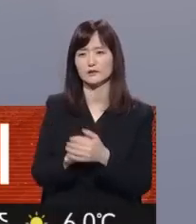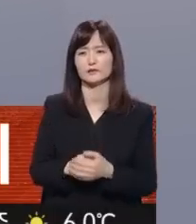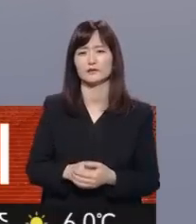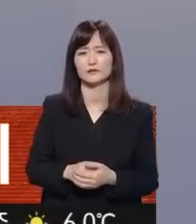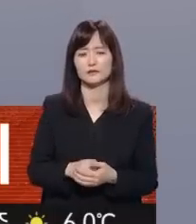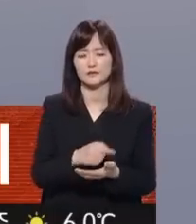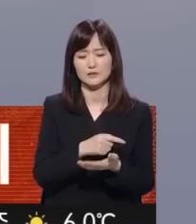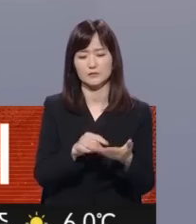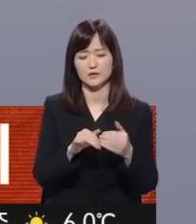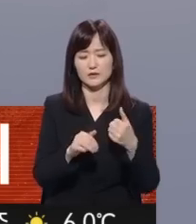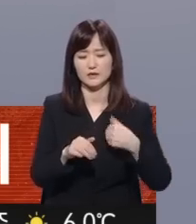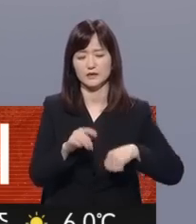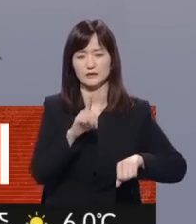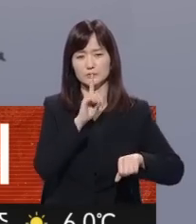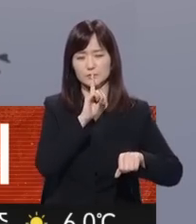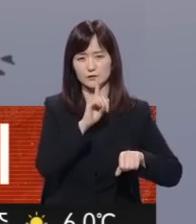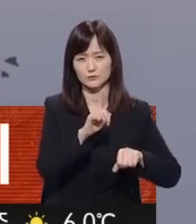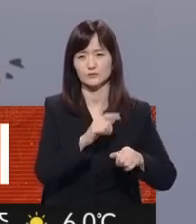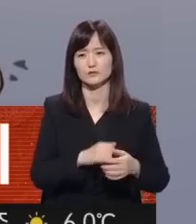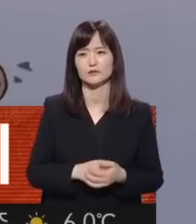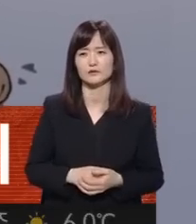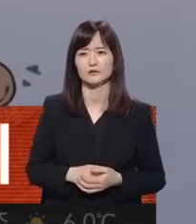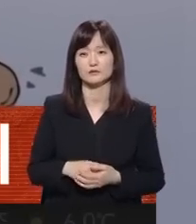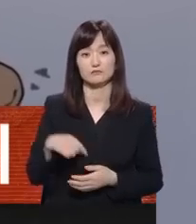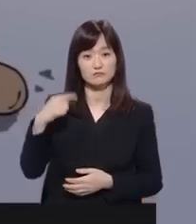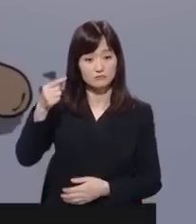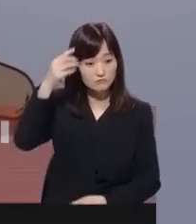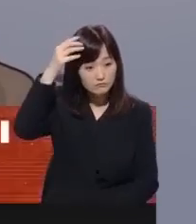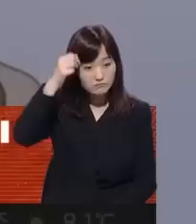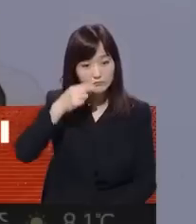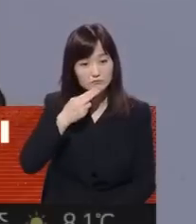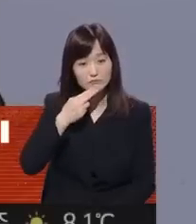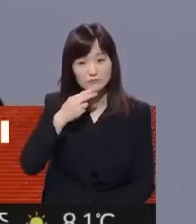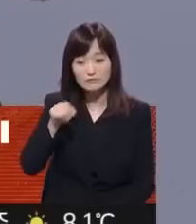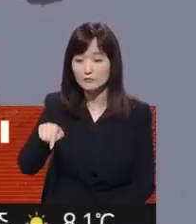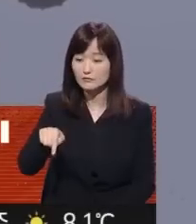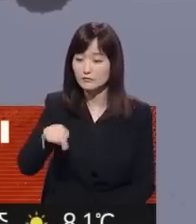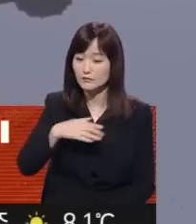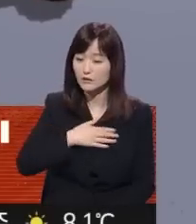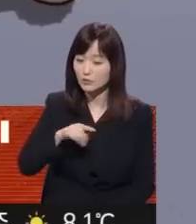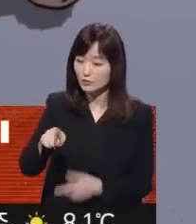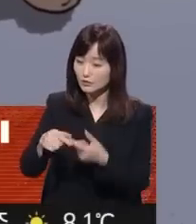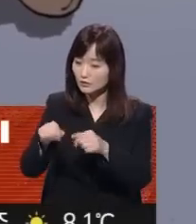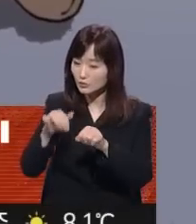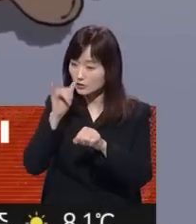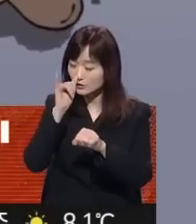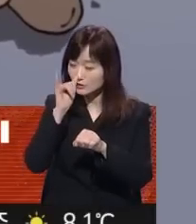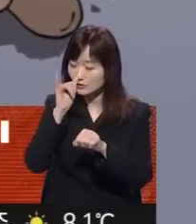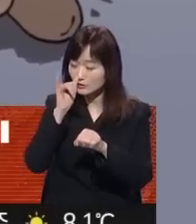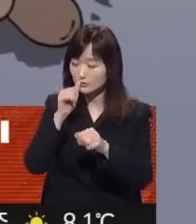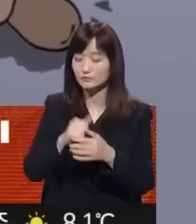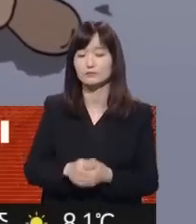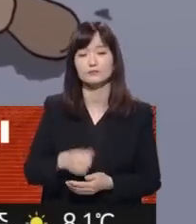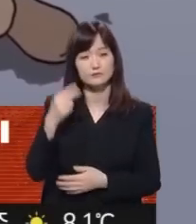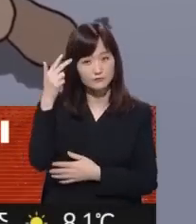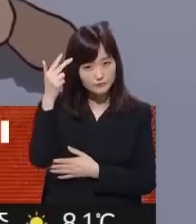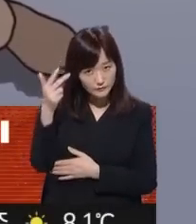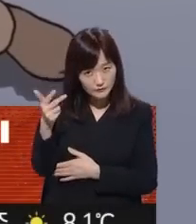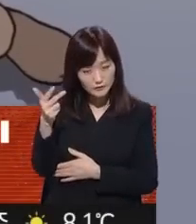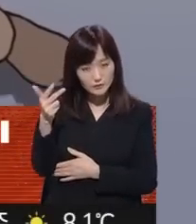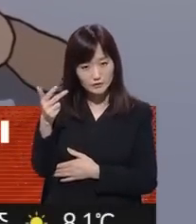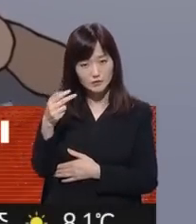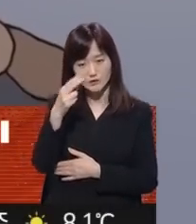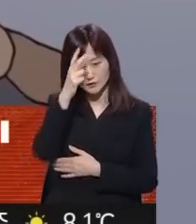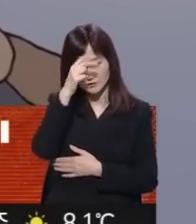분의 아드님의 주장입니다 그리고 다음날 기억이 안 난다 내가 그런 일이 있었냐 그리고 일주일 뒤에 경찰서에 와서 조사를